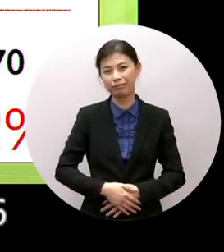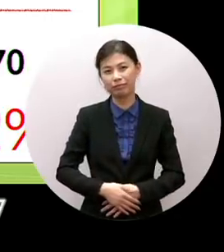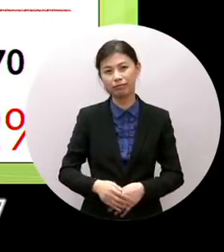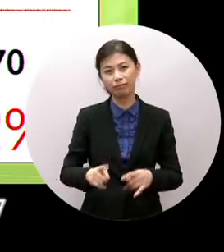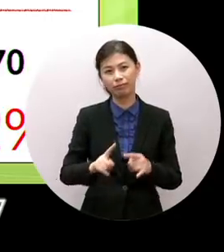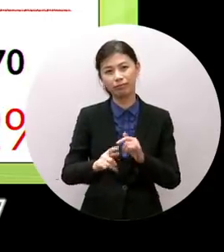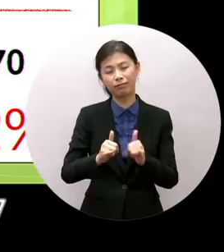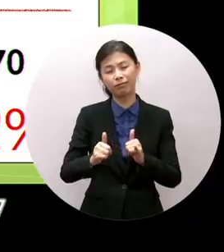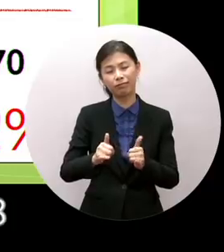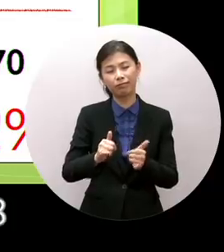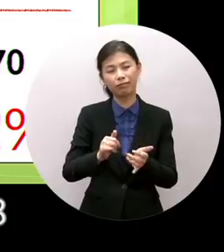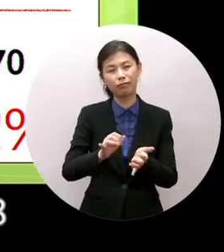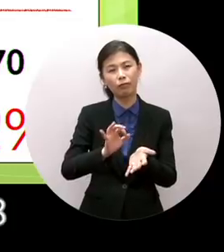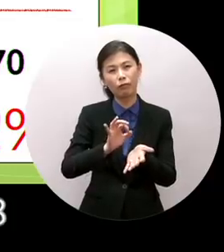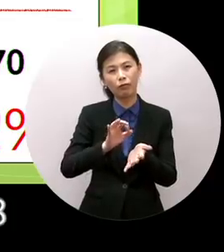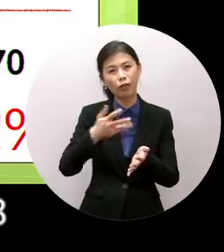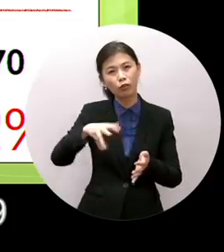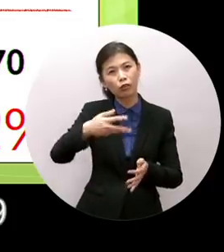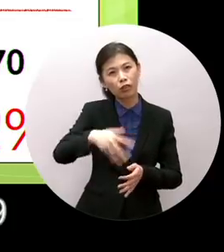水